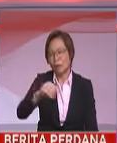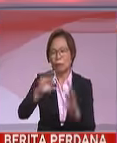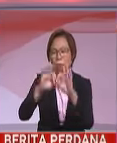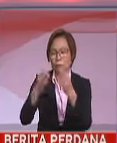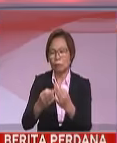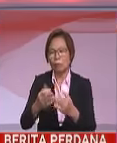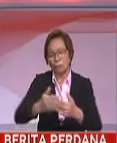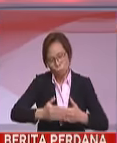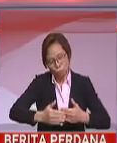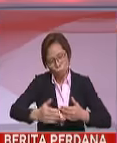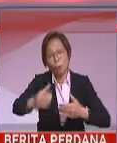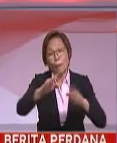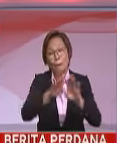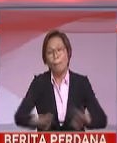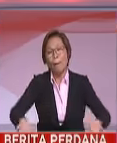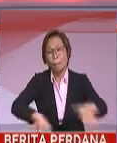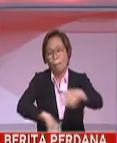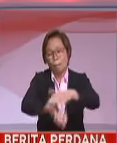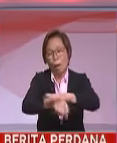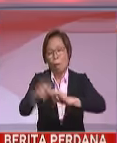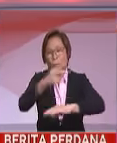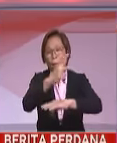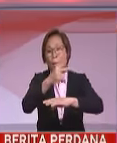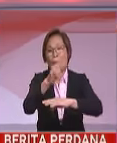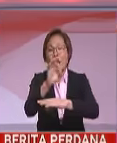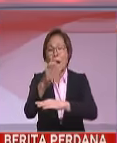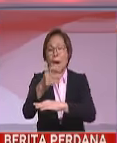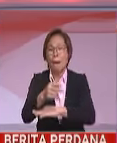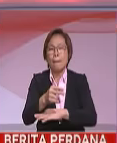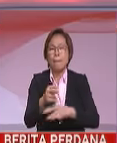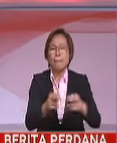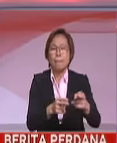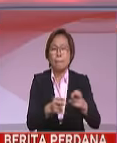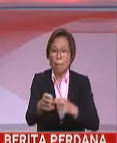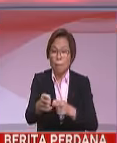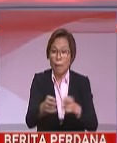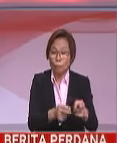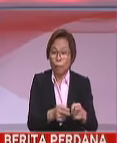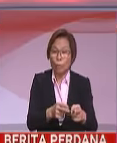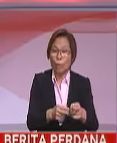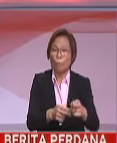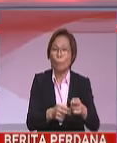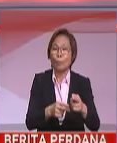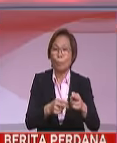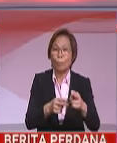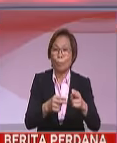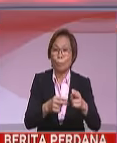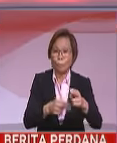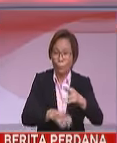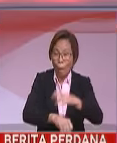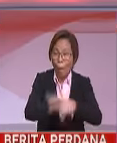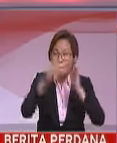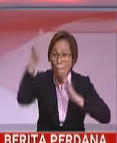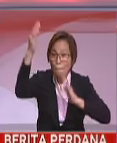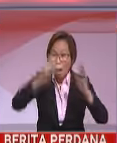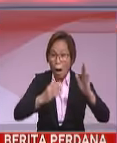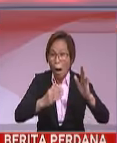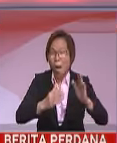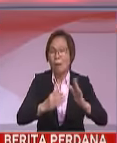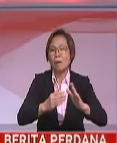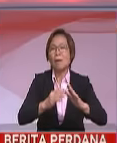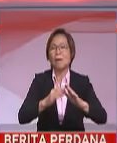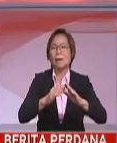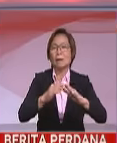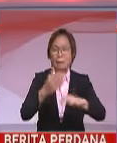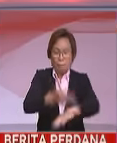dengan perkembangan skuad bola sepak kebangsaan. Pengurus Harimau Malaya Datuk Muhammad Yusof Mahadi menegaskan prestasi pasukan di pentas